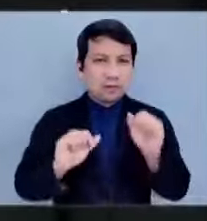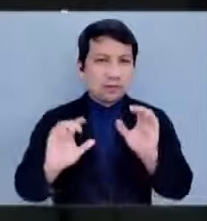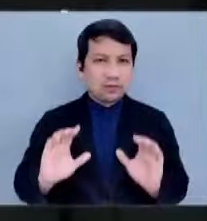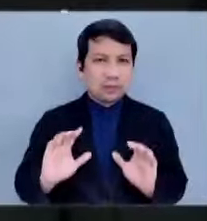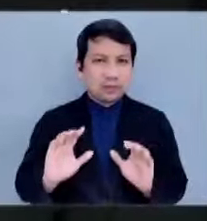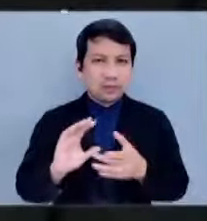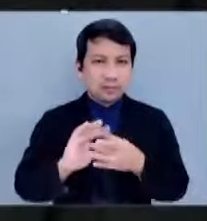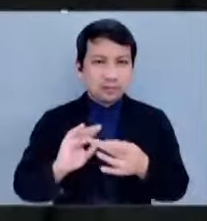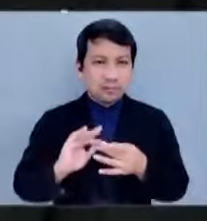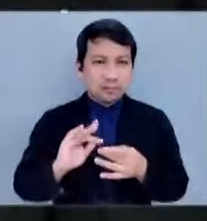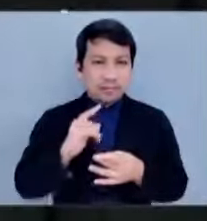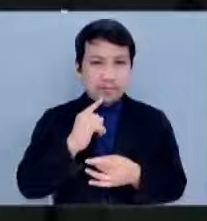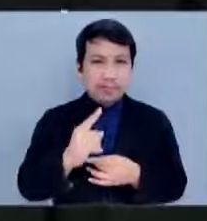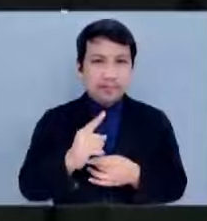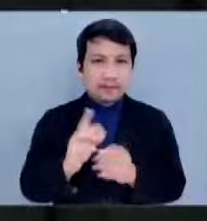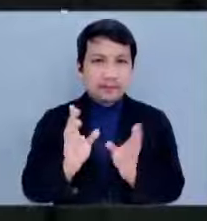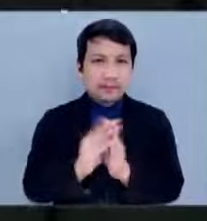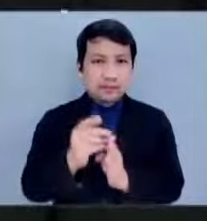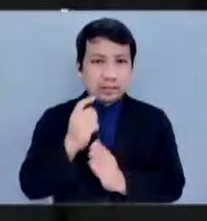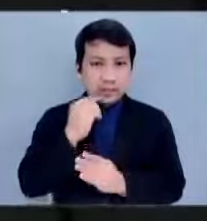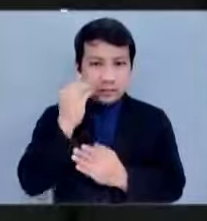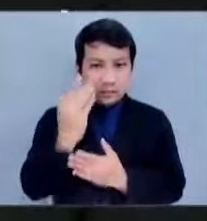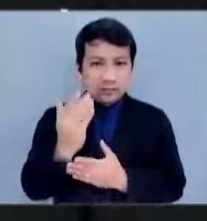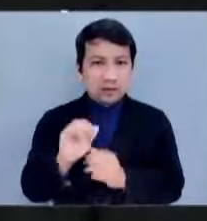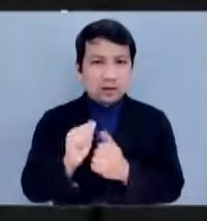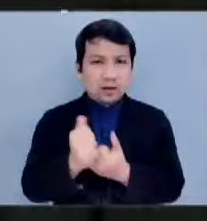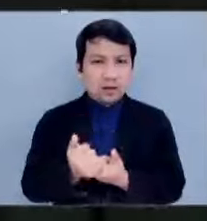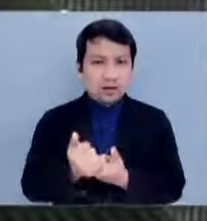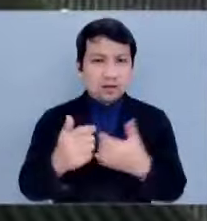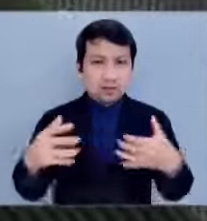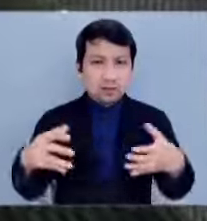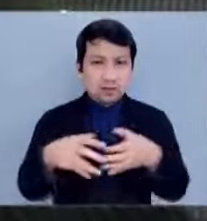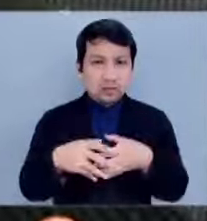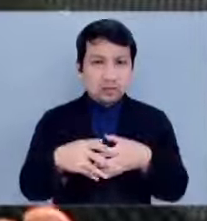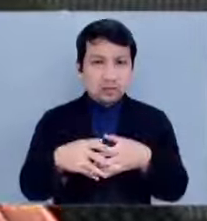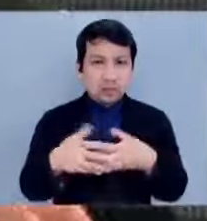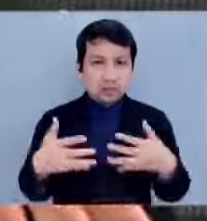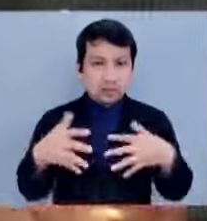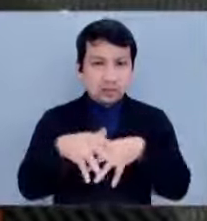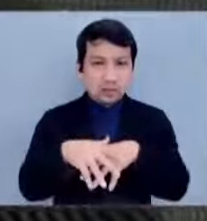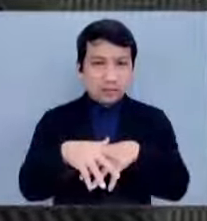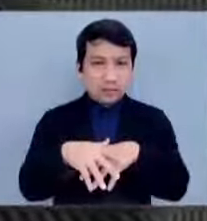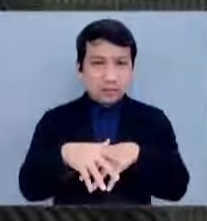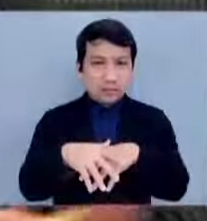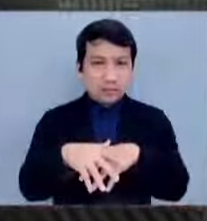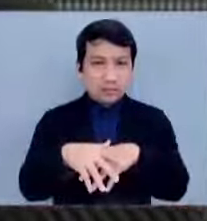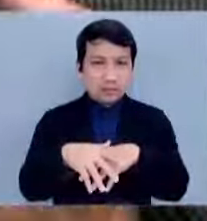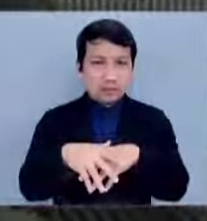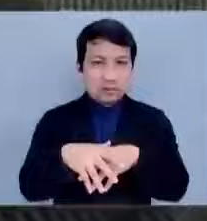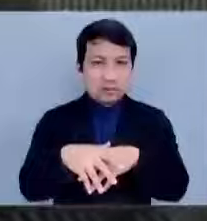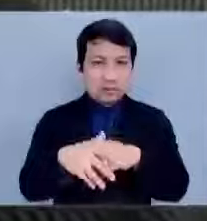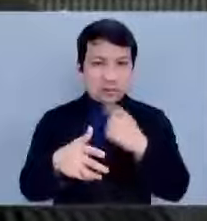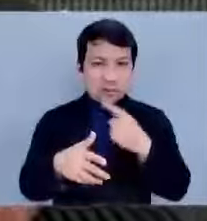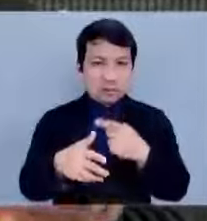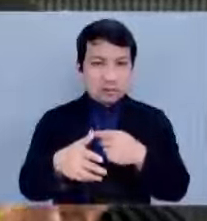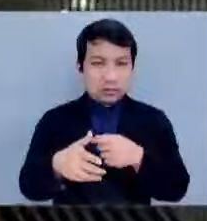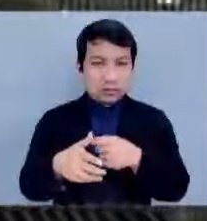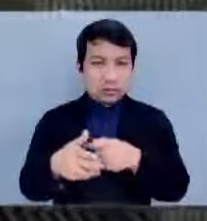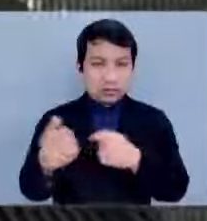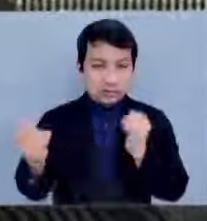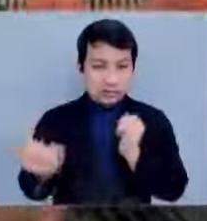Kinuwento ng producer sa press con kanina kung paano nabuo ang collab. You know, it was a golf game and then we were